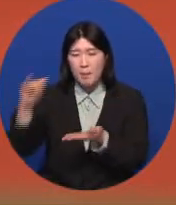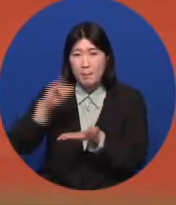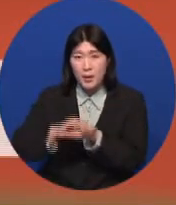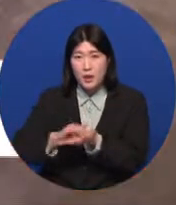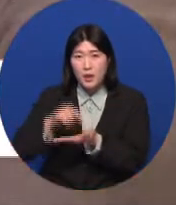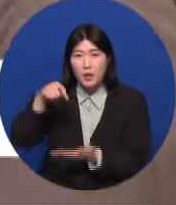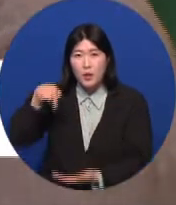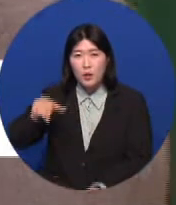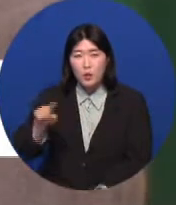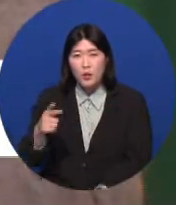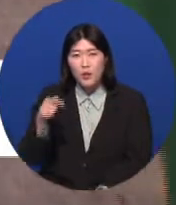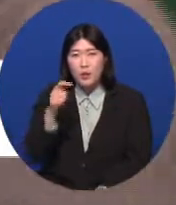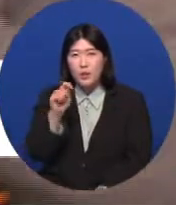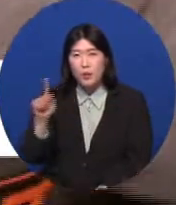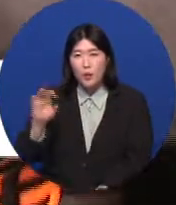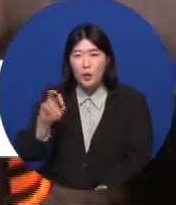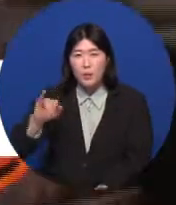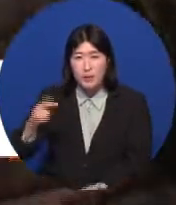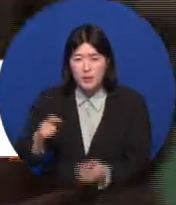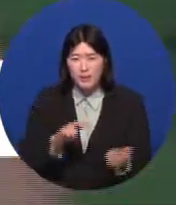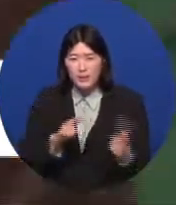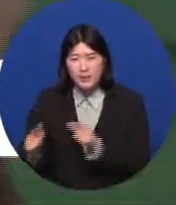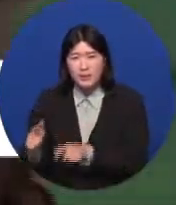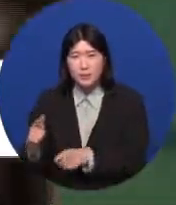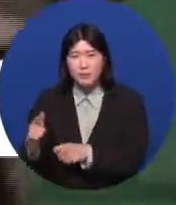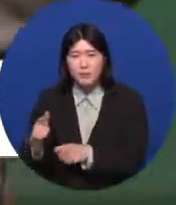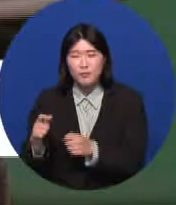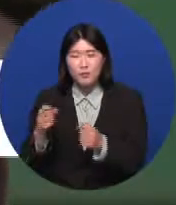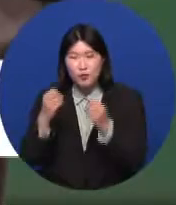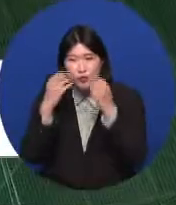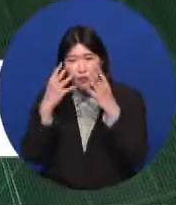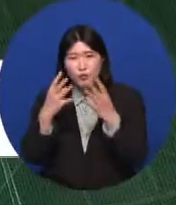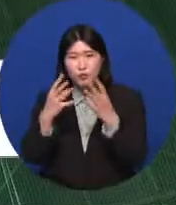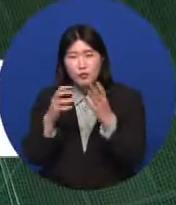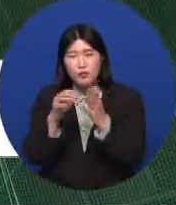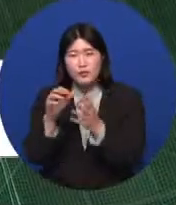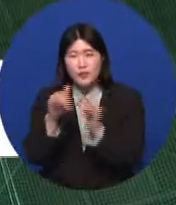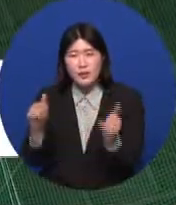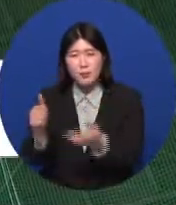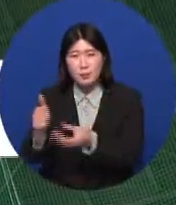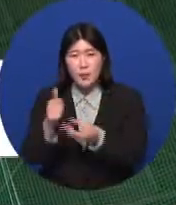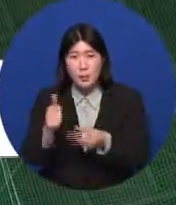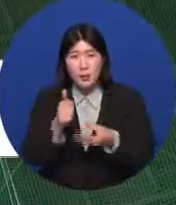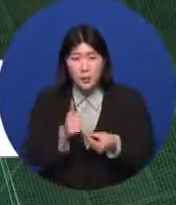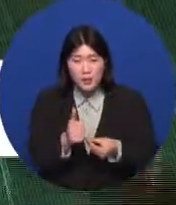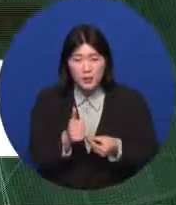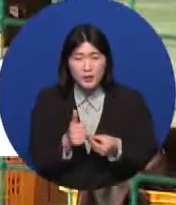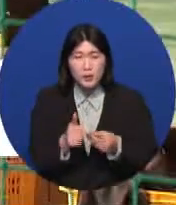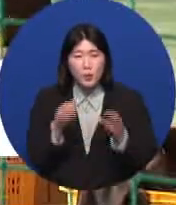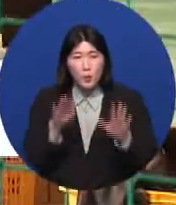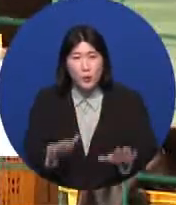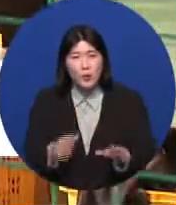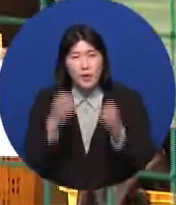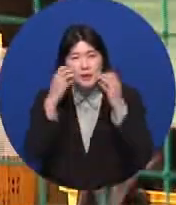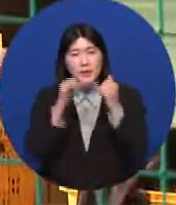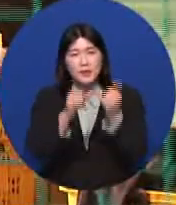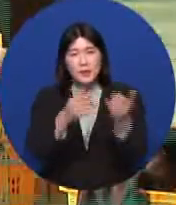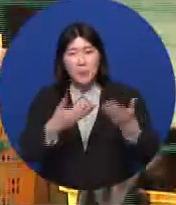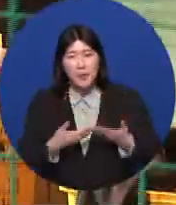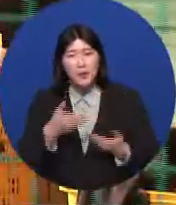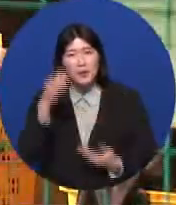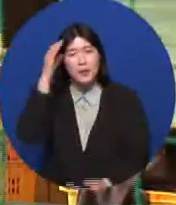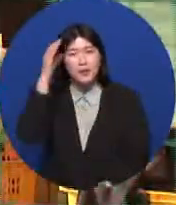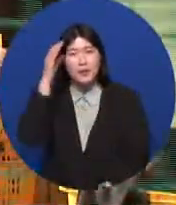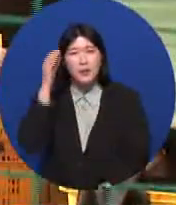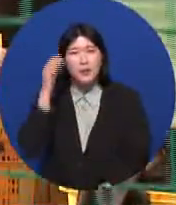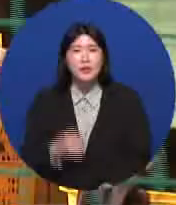관광 민 등 즉시 전력 감으로 평가 받는 새 얼굴들이 많아 류현진 이후 16년 만에 신인왕 배추를 기대하고